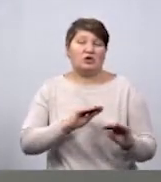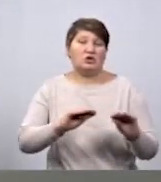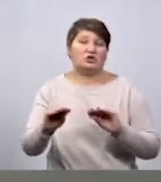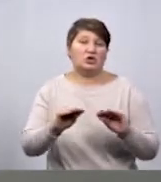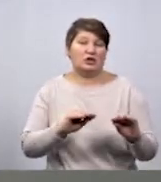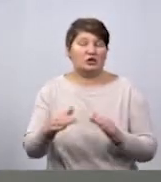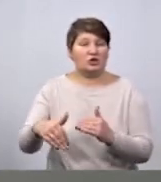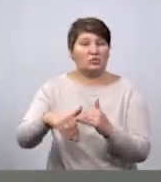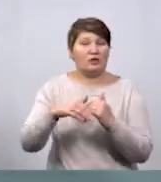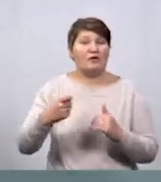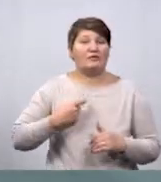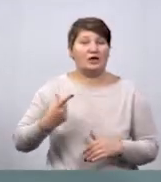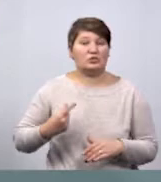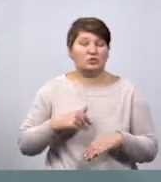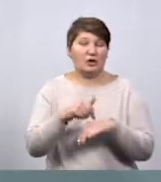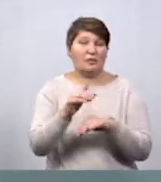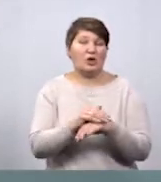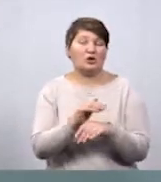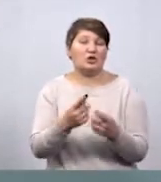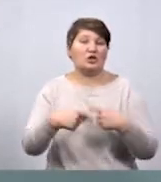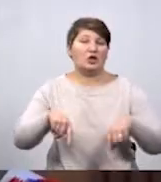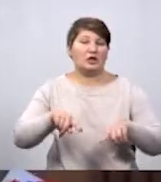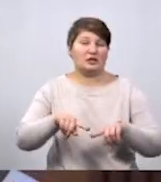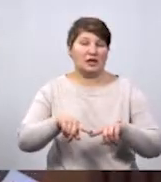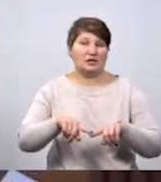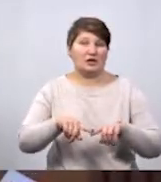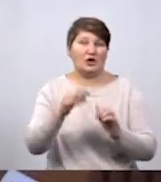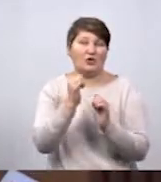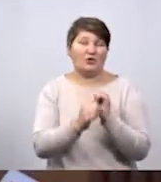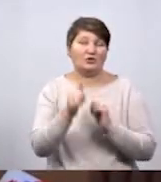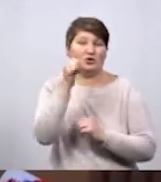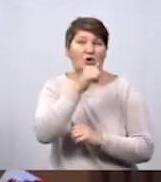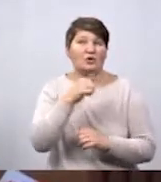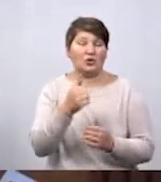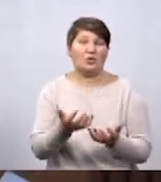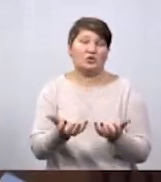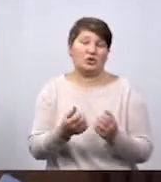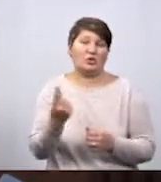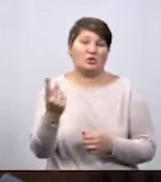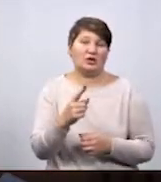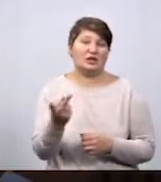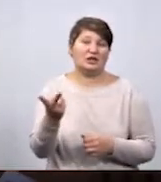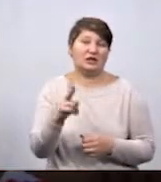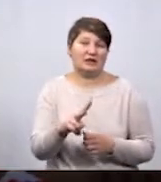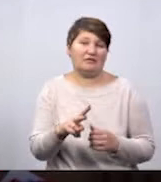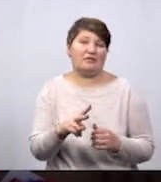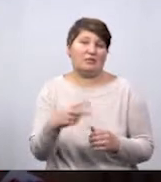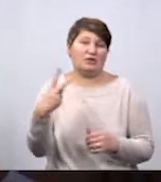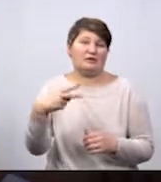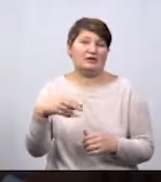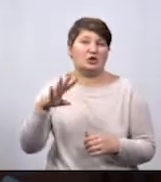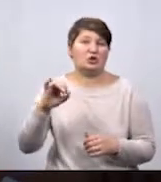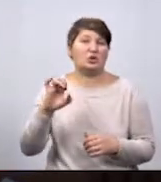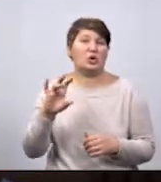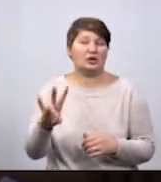відділення допомогла французька благодійна організація. Кожного року отримали 1-2 гуманітарні грузи по 20 тонн. Тобто